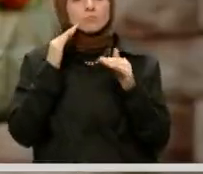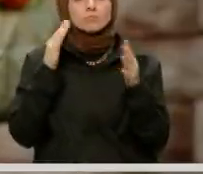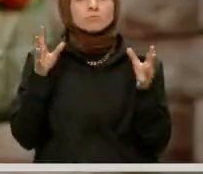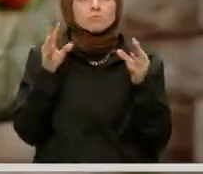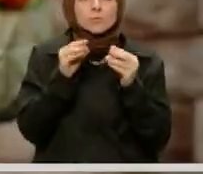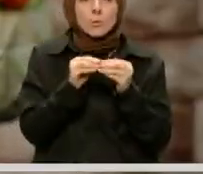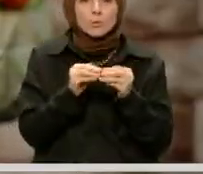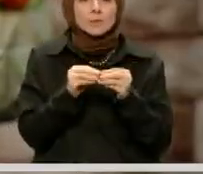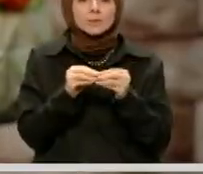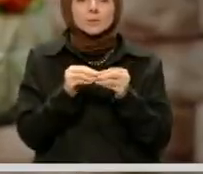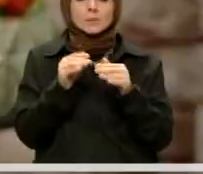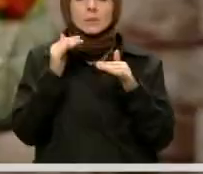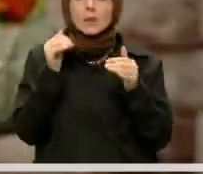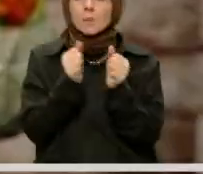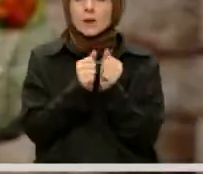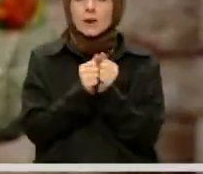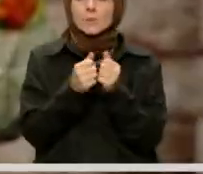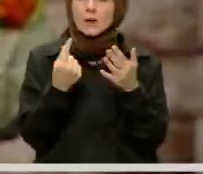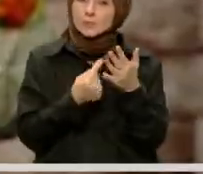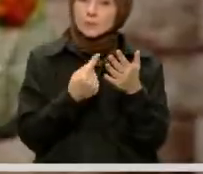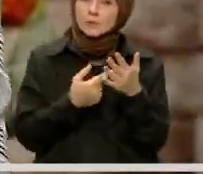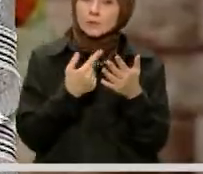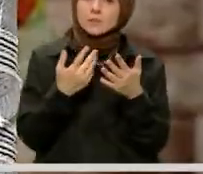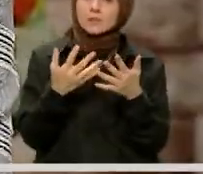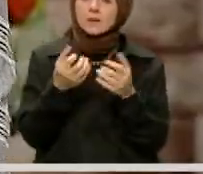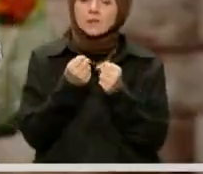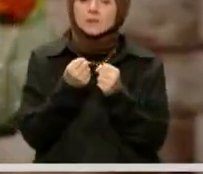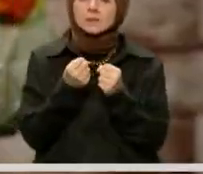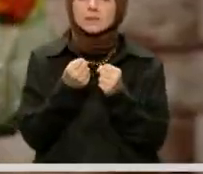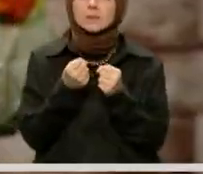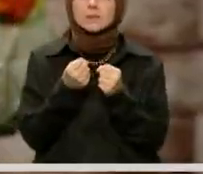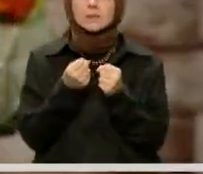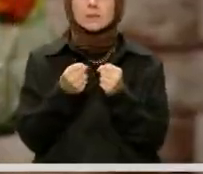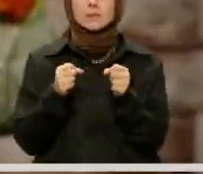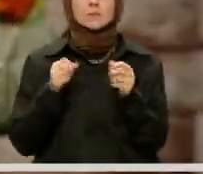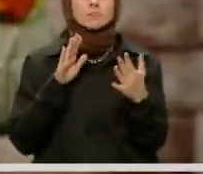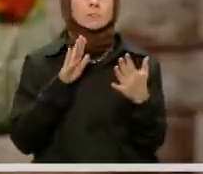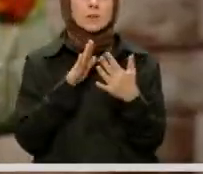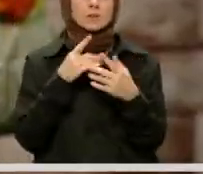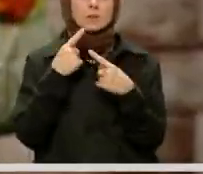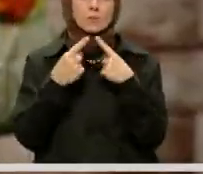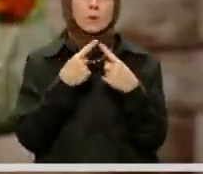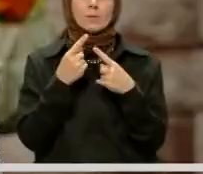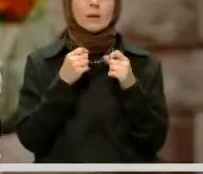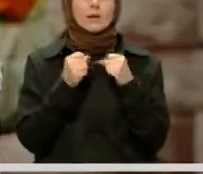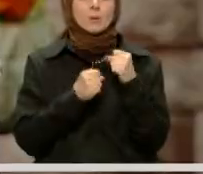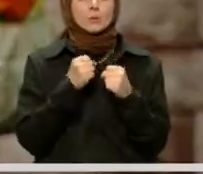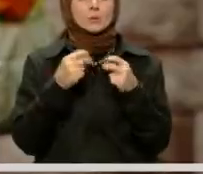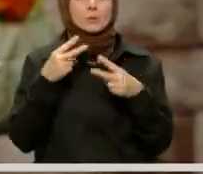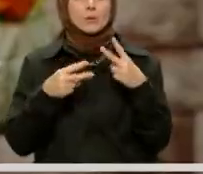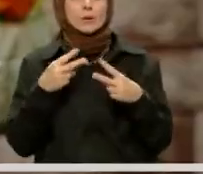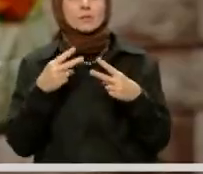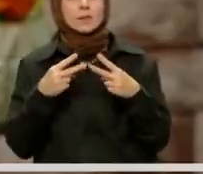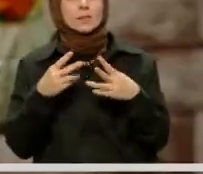coşkuyla Kur'an'larımızı ellerimize aldık, mukabelelerimize koştuk. Bazen camilerde, bazen Kur'an kurslarında, bazen televizyon